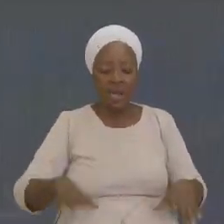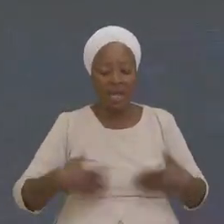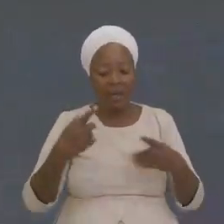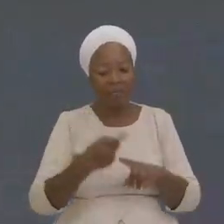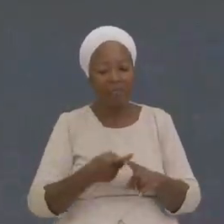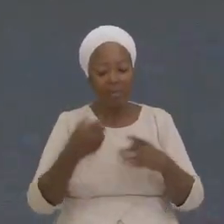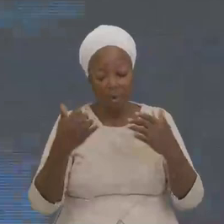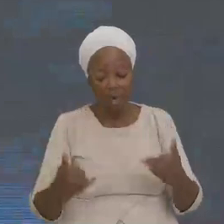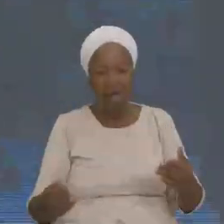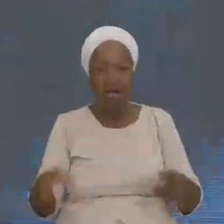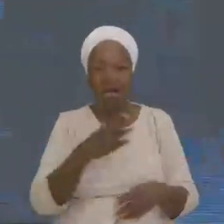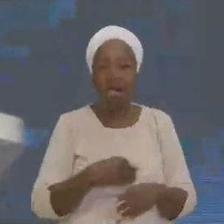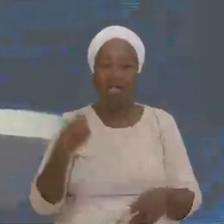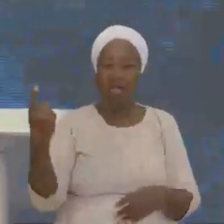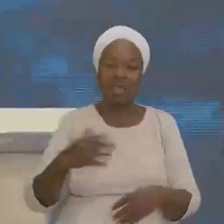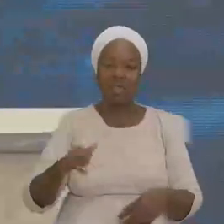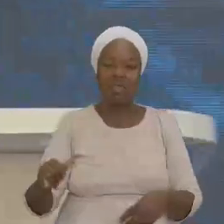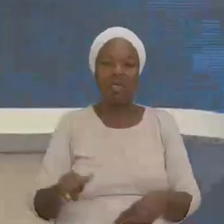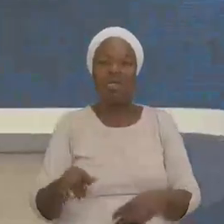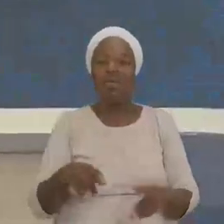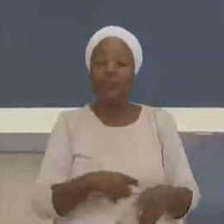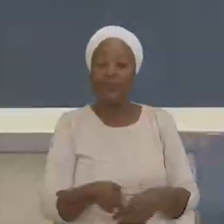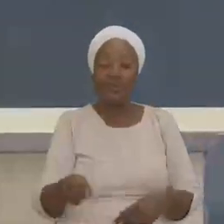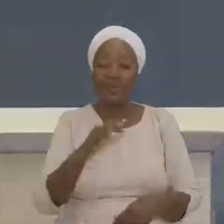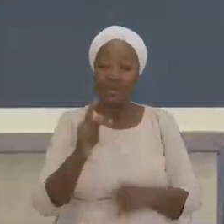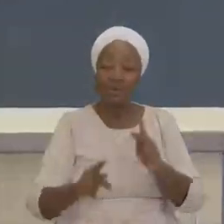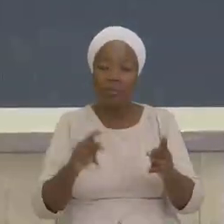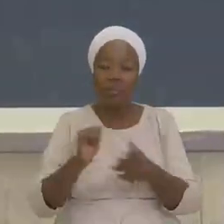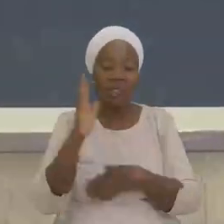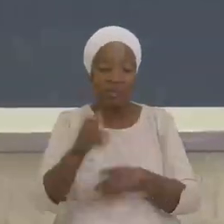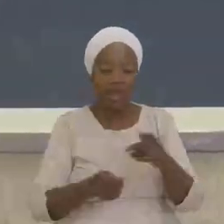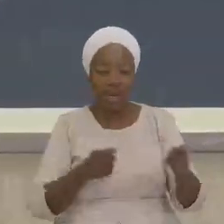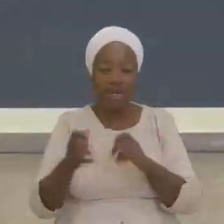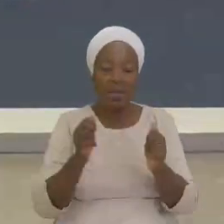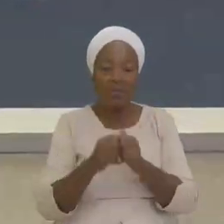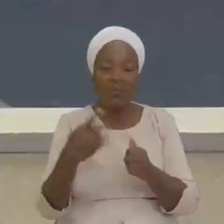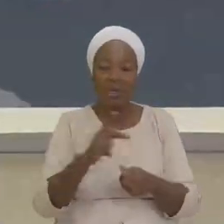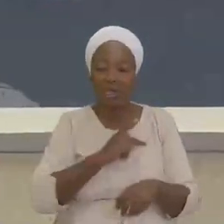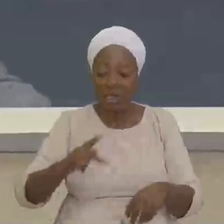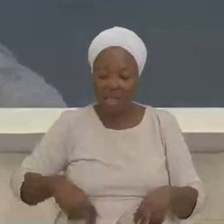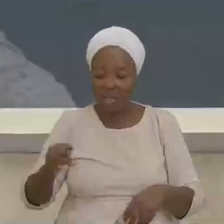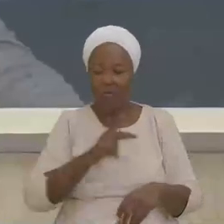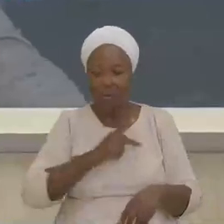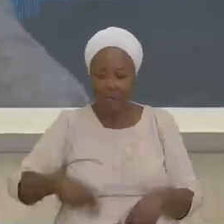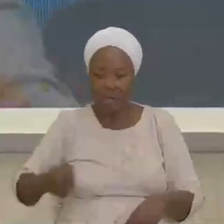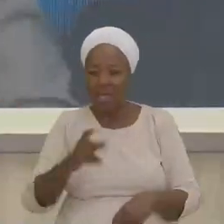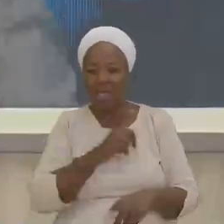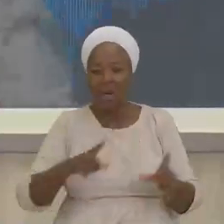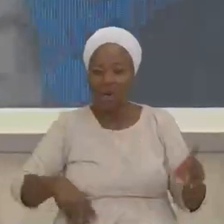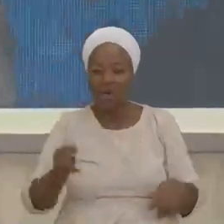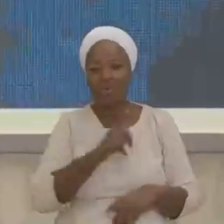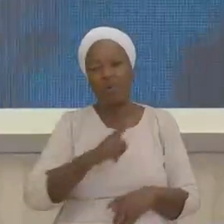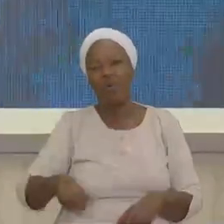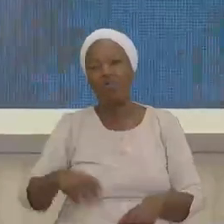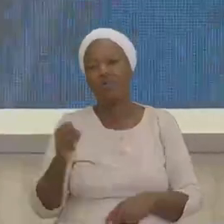comme le Seigneur de leur vie dans le temps et dans l'éternité, ce sont ceux-là qui régneront